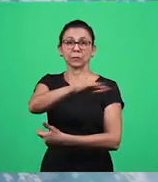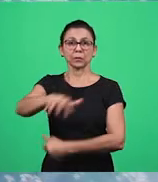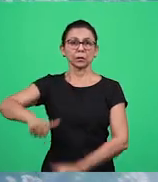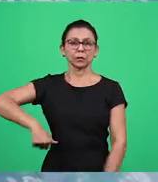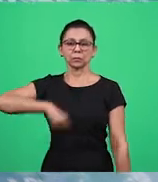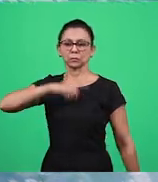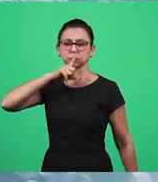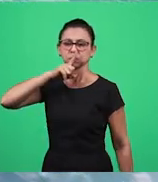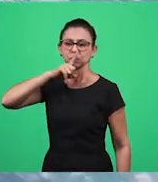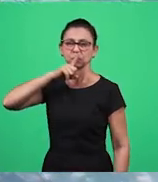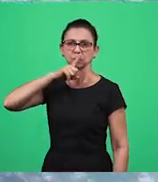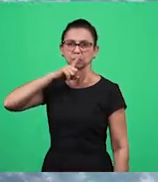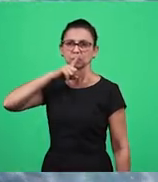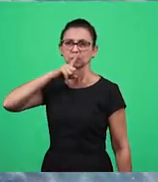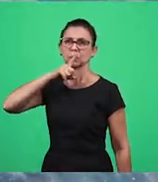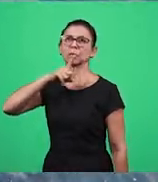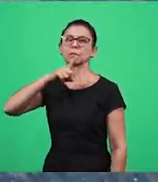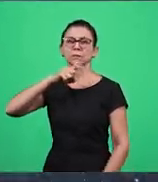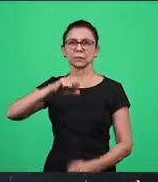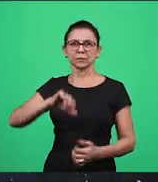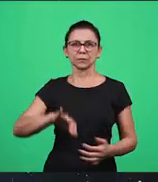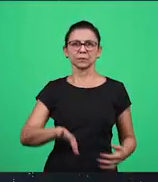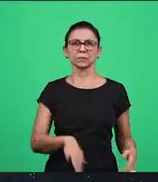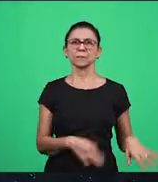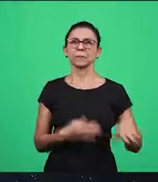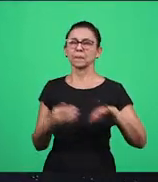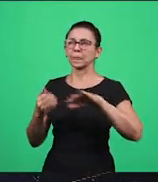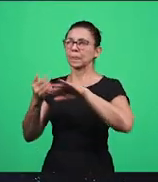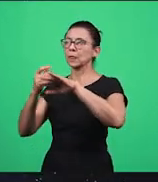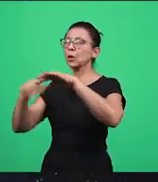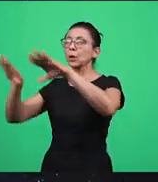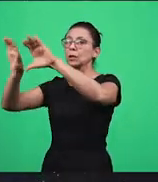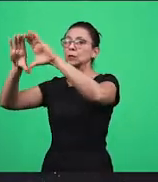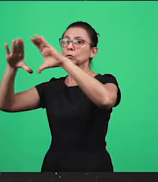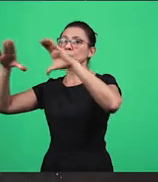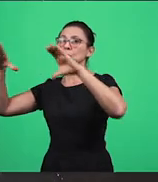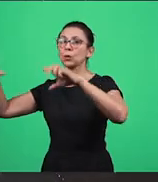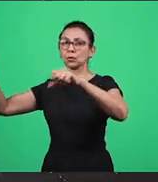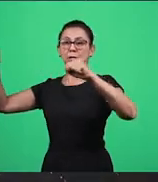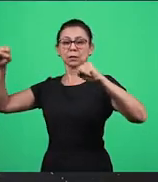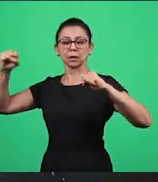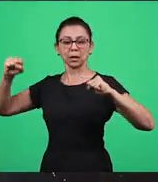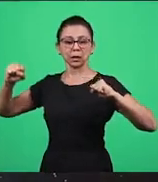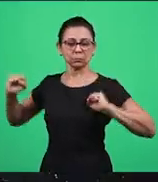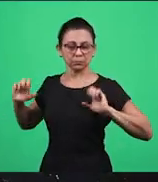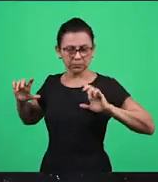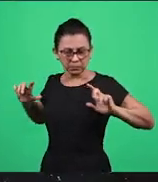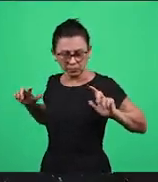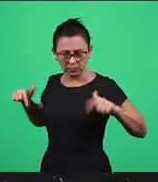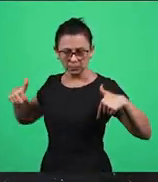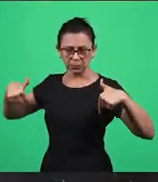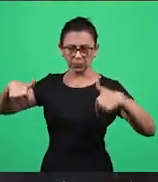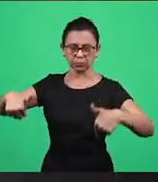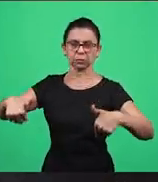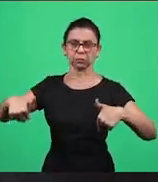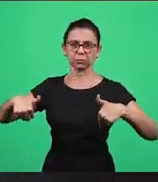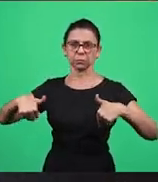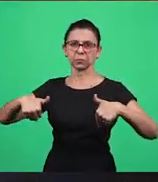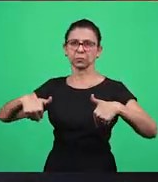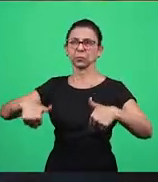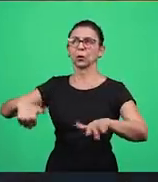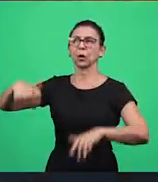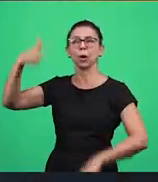Да молчит вся земля, потому что из святого жилища восстал